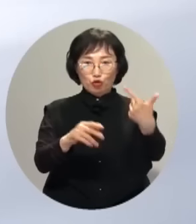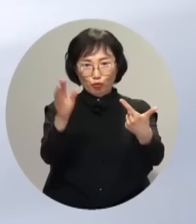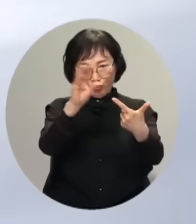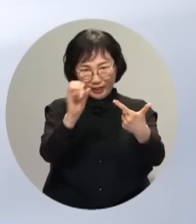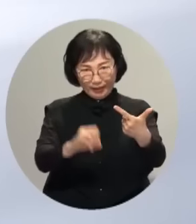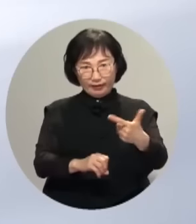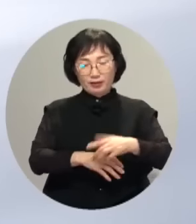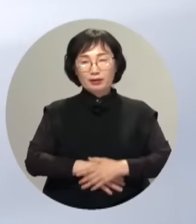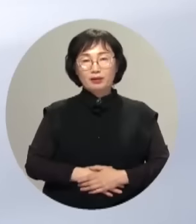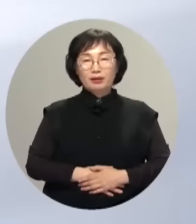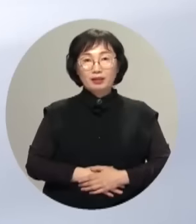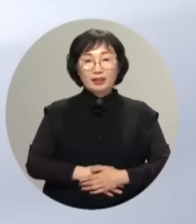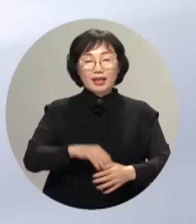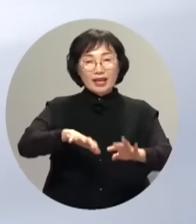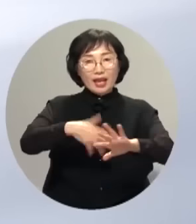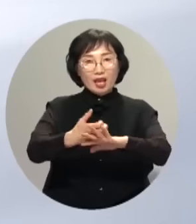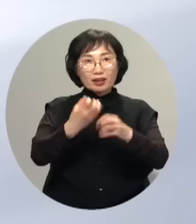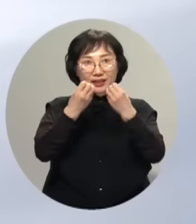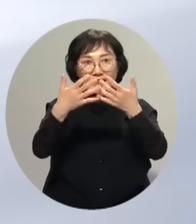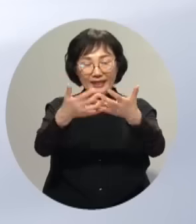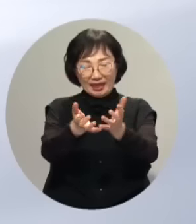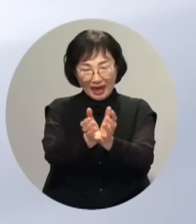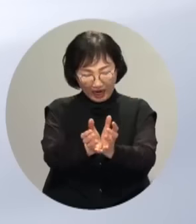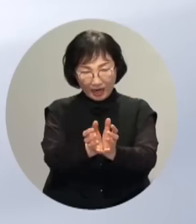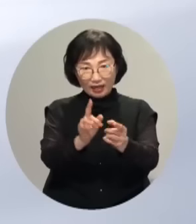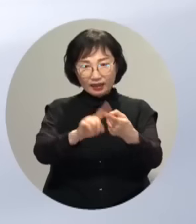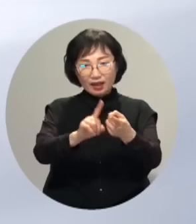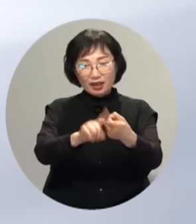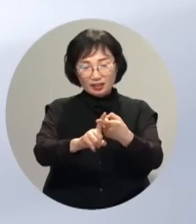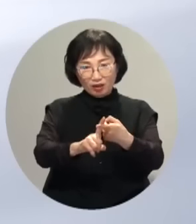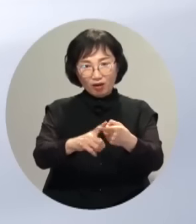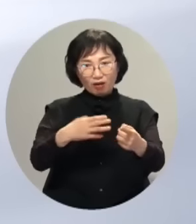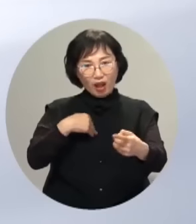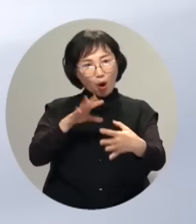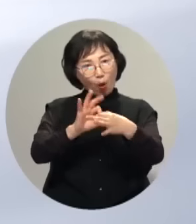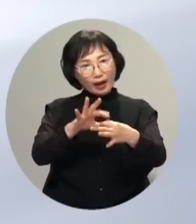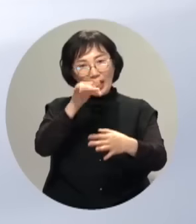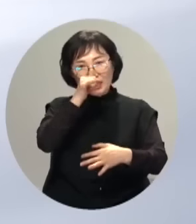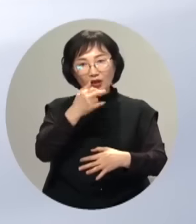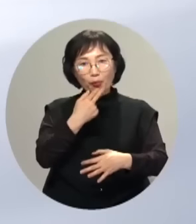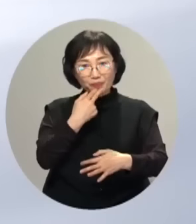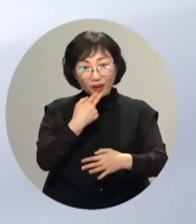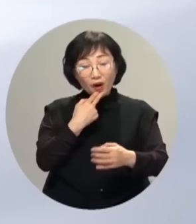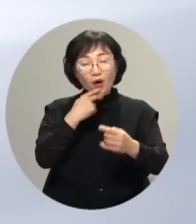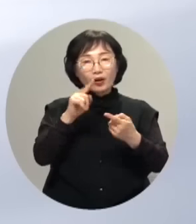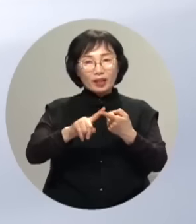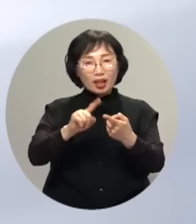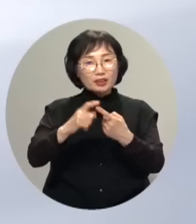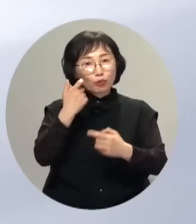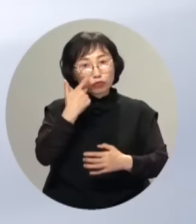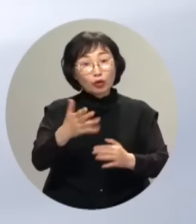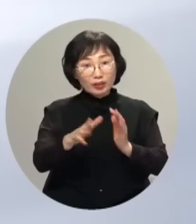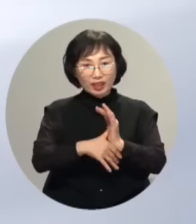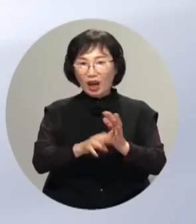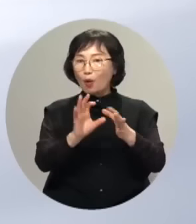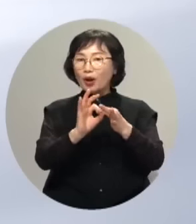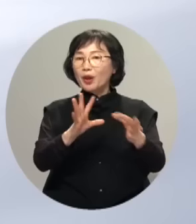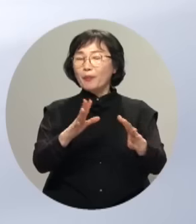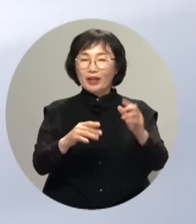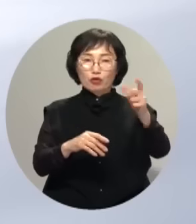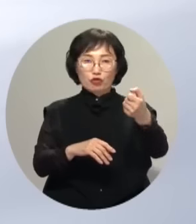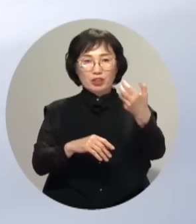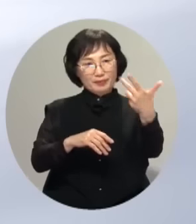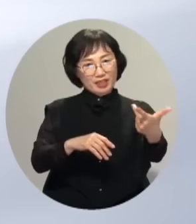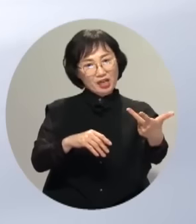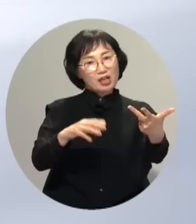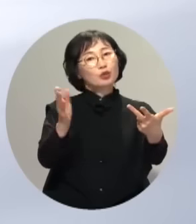있습니다 개혁 신당 등 신당의 영향력을 두고는 선거의 영향을 미치지 않을 것이라는 응답이 67%